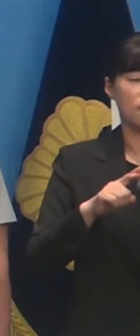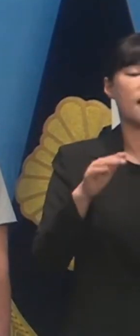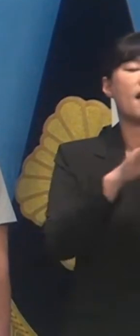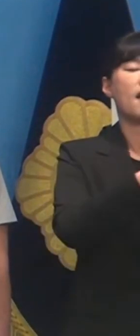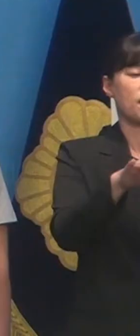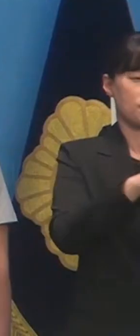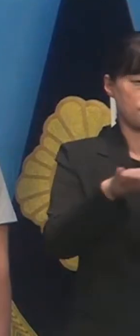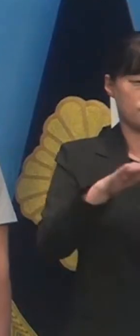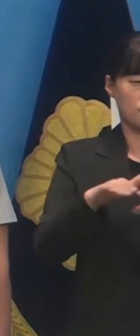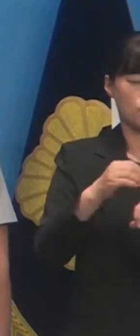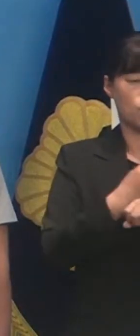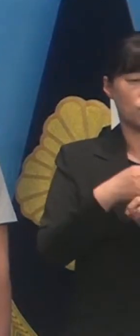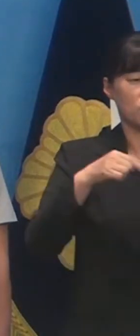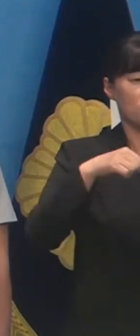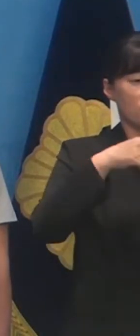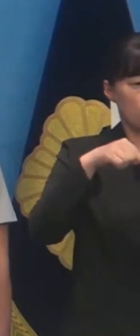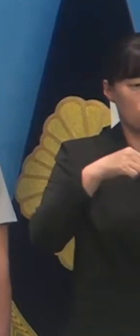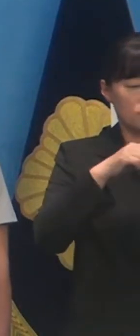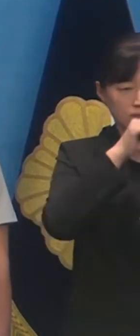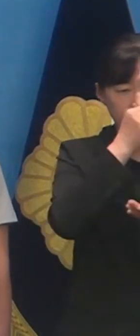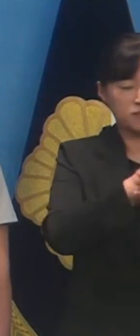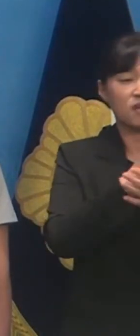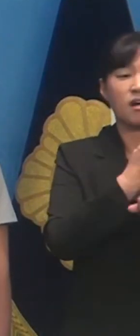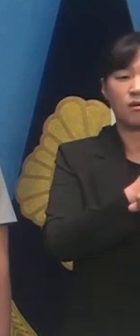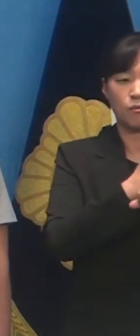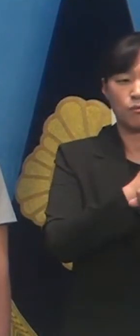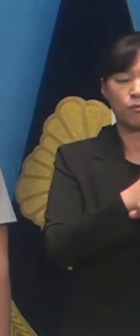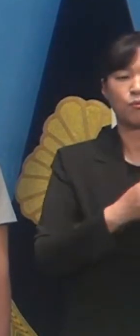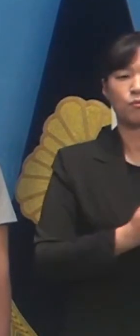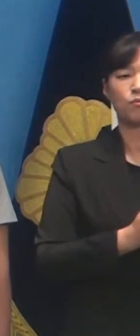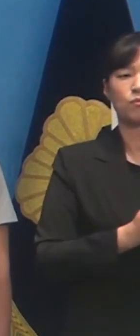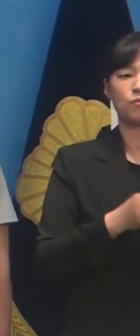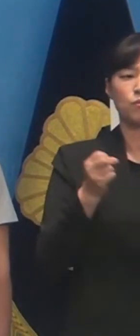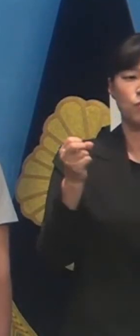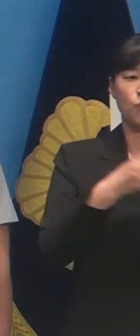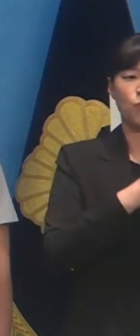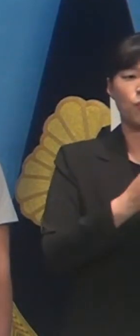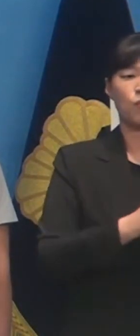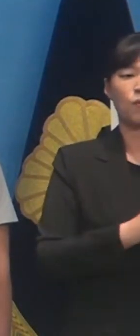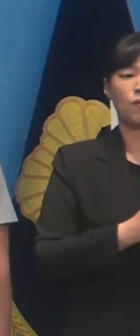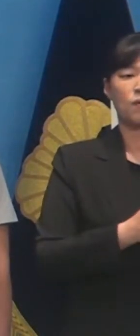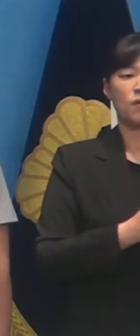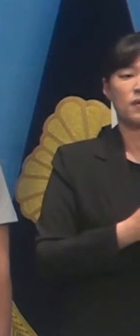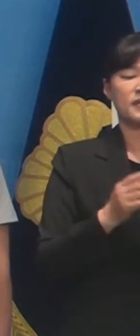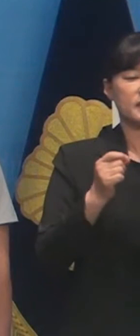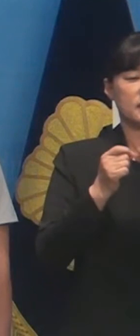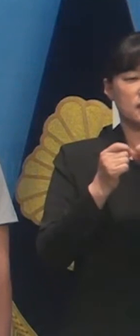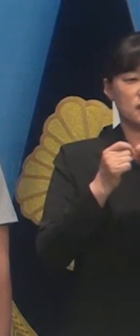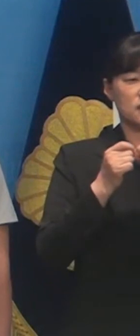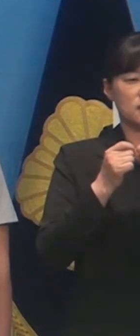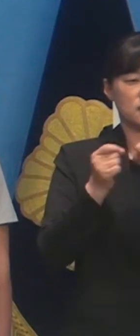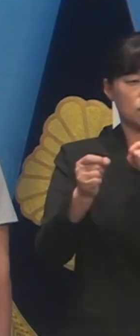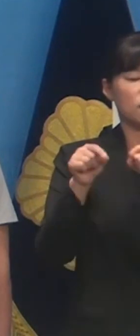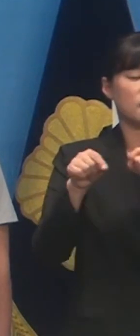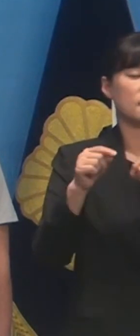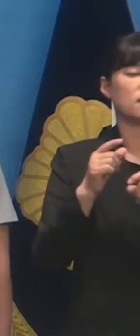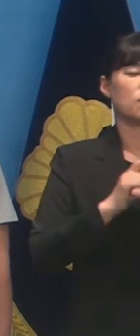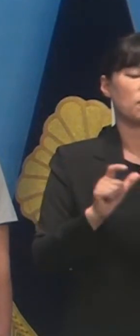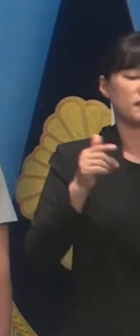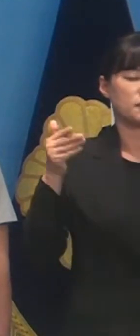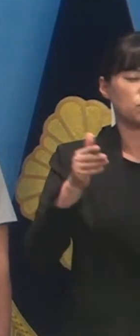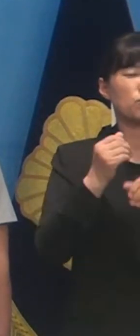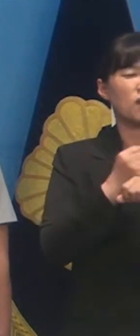돌파하고 경영 부분들을 정상화할지 여기에 지혜를 좀 집중시켜야 된다라는 말씀